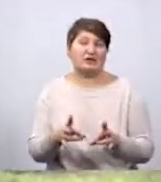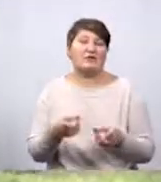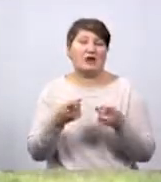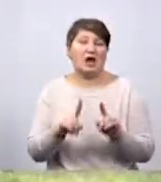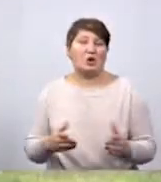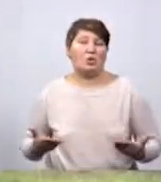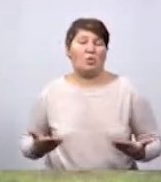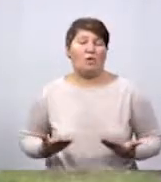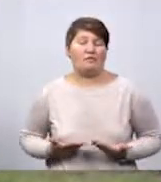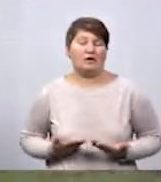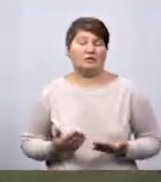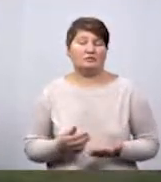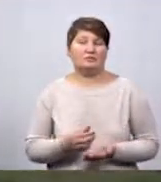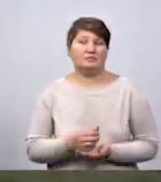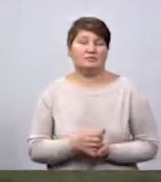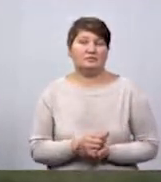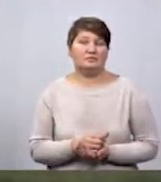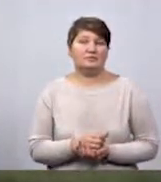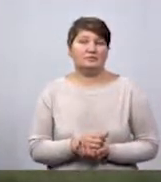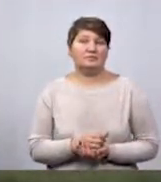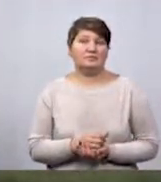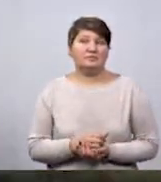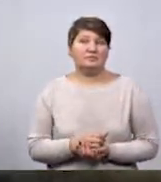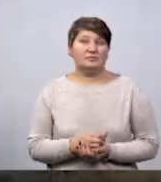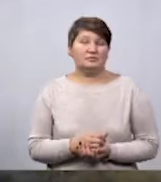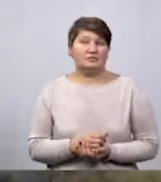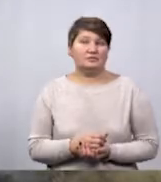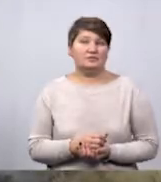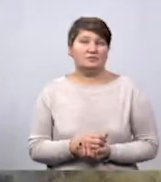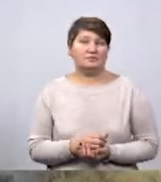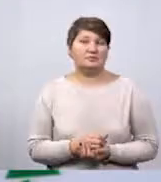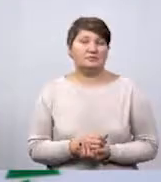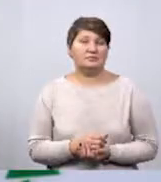Олександр Букатюк, Роман Булелик. Новини на Суспільному. Івано-Франківськ.